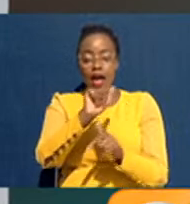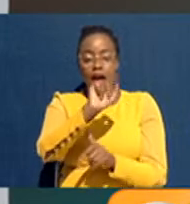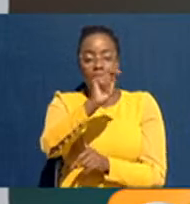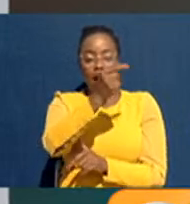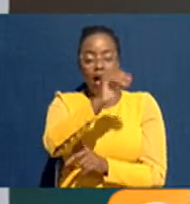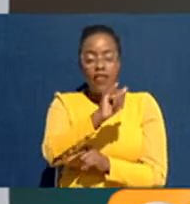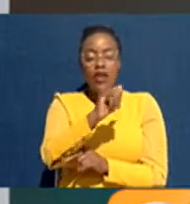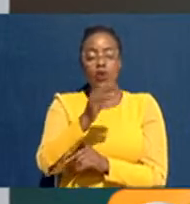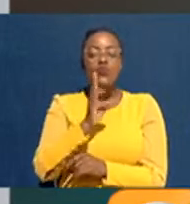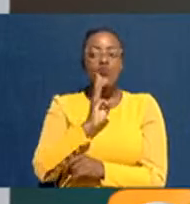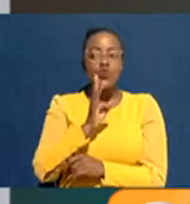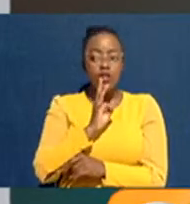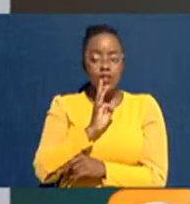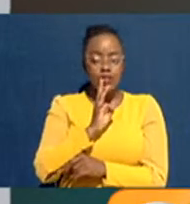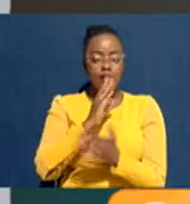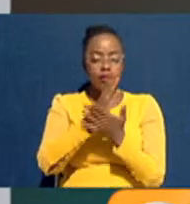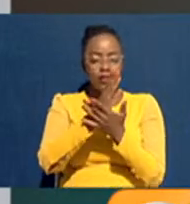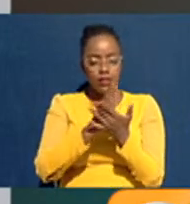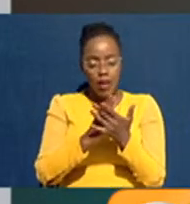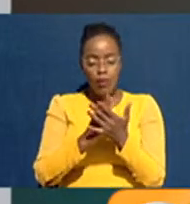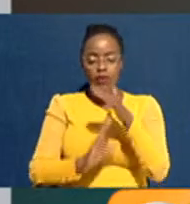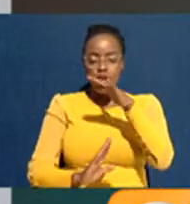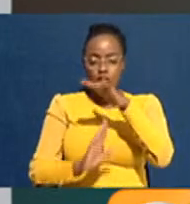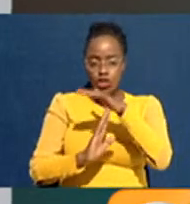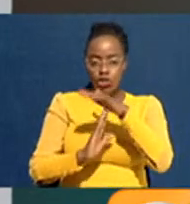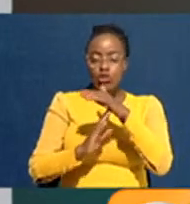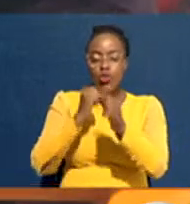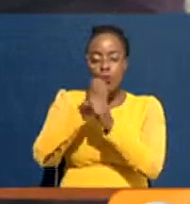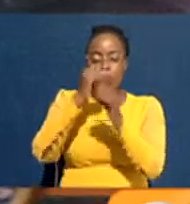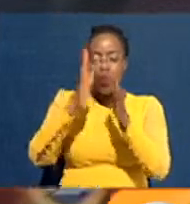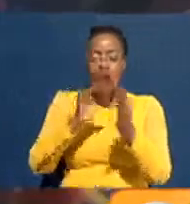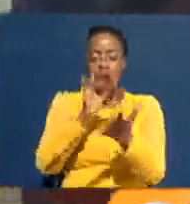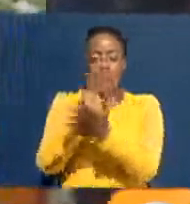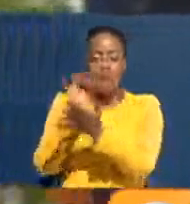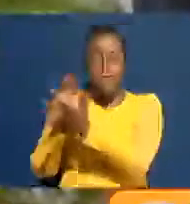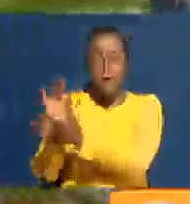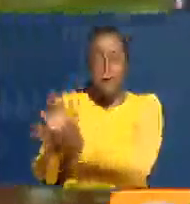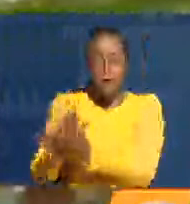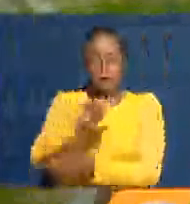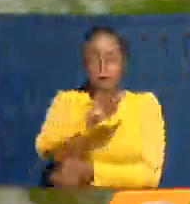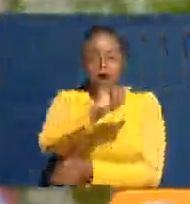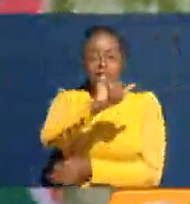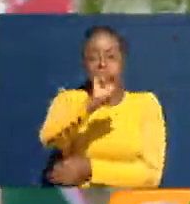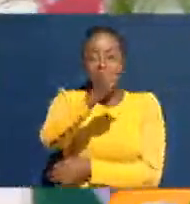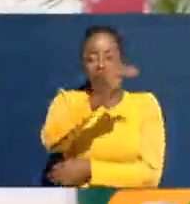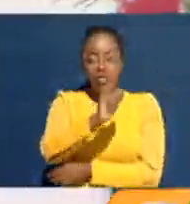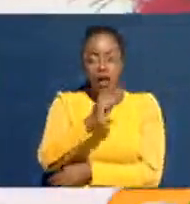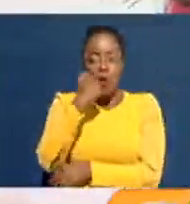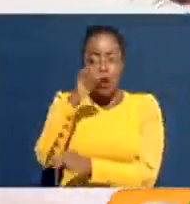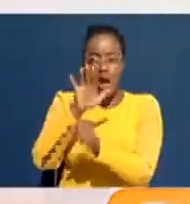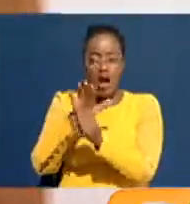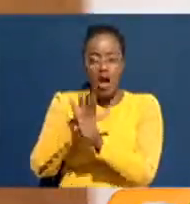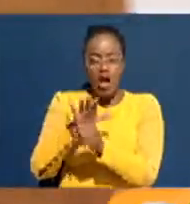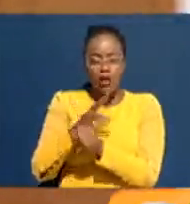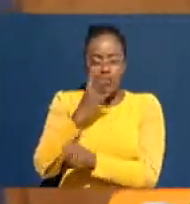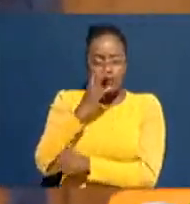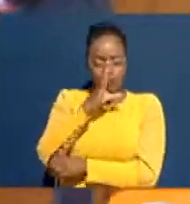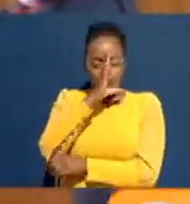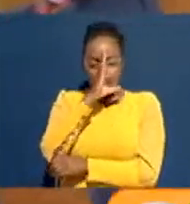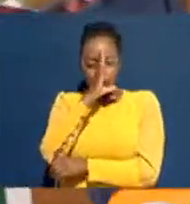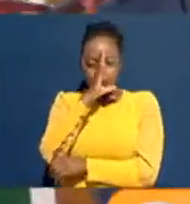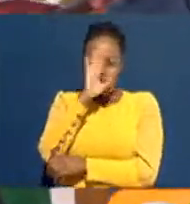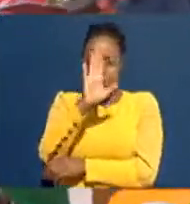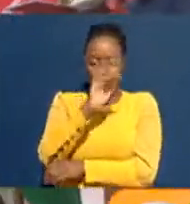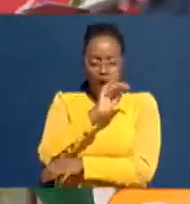Central Rift, ambapo baadhi ya maafisa wakuu walipigwa kalamu. Aisha Jumwa pia, ambaye wengi walikuwa wametilia shaka